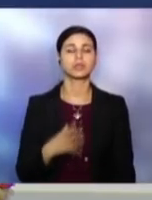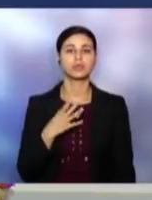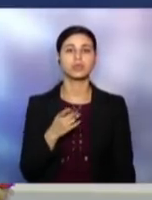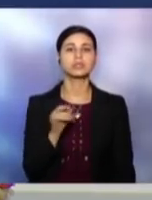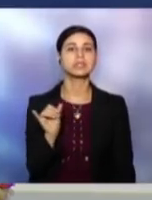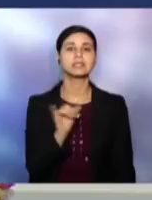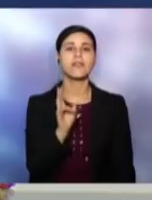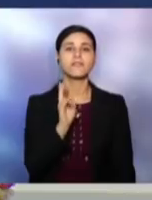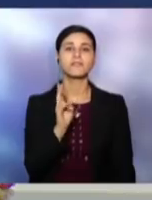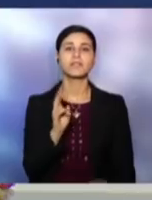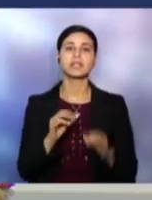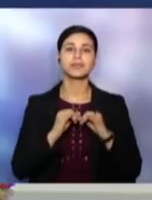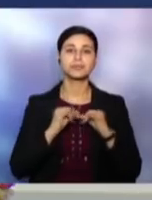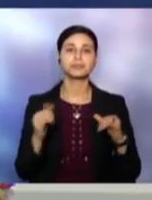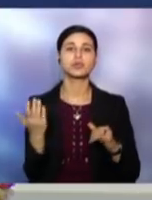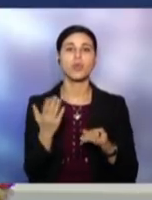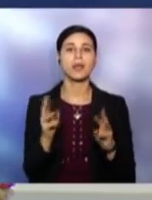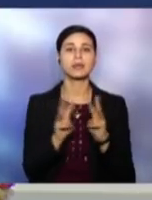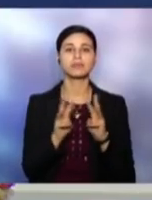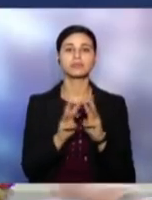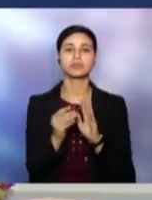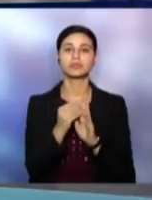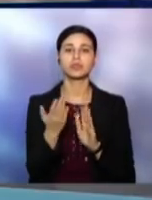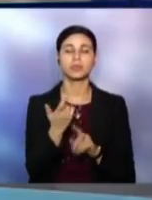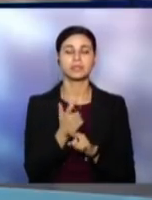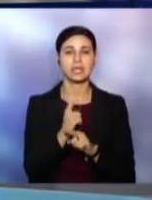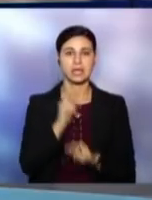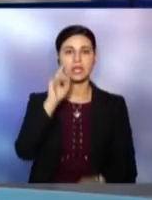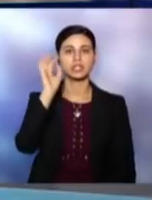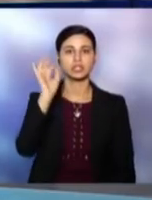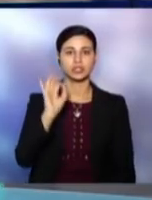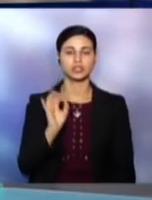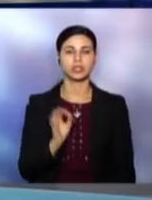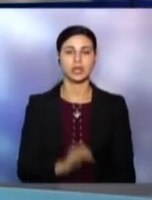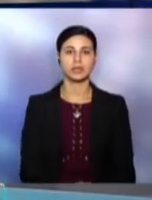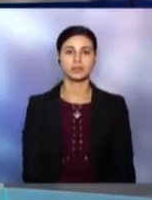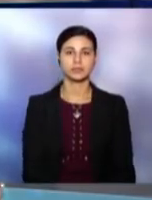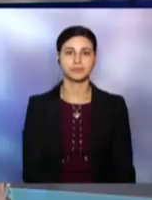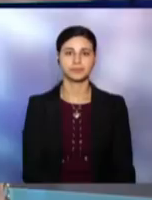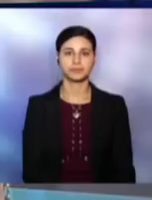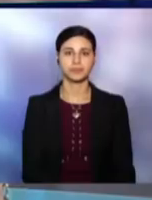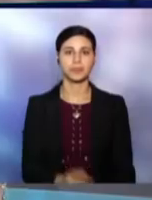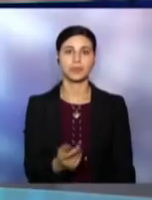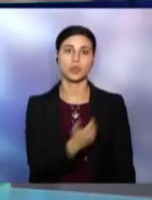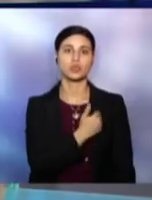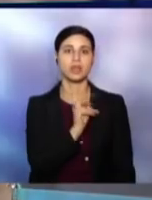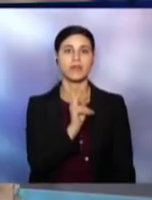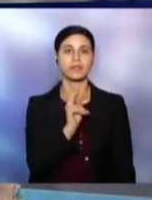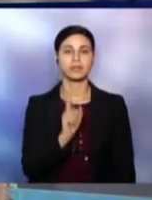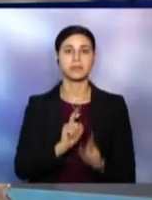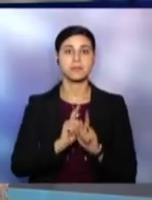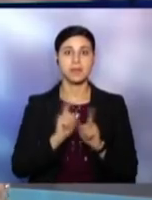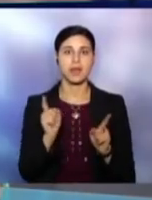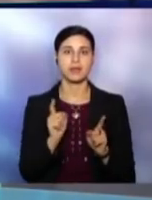სანდოობას. ვინ ავრცელებს, ან რომელი ორგანიზაცია ავრცელებს ამ ინფორმაციას? ძალიან ხშირად, ძალიან ხშირად სენსაციის მოყვარული